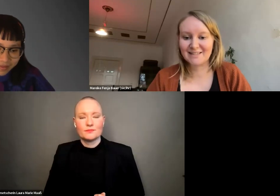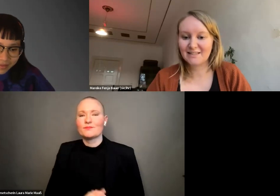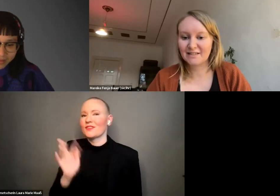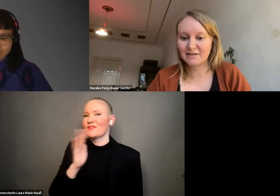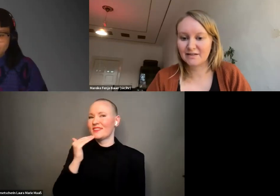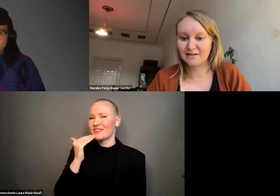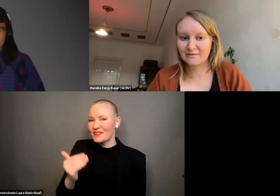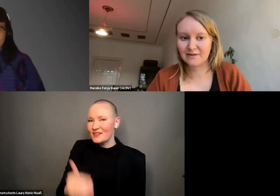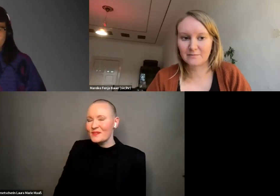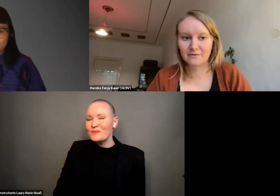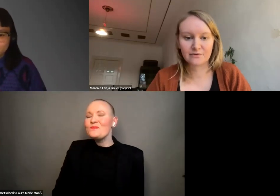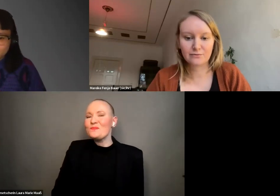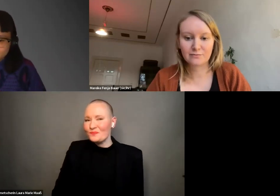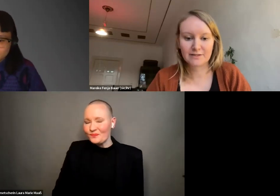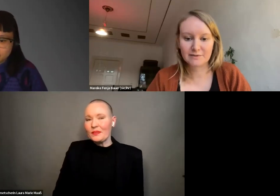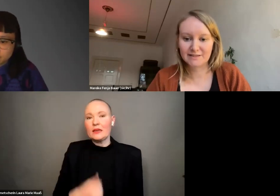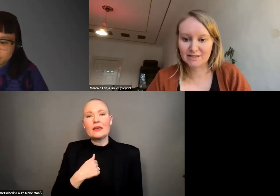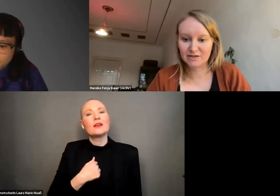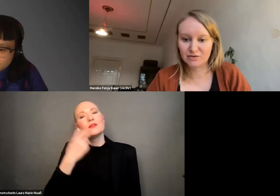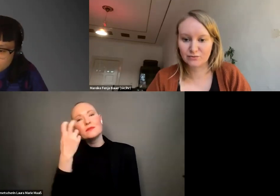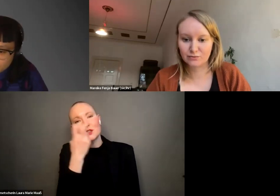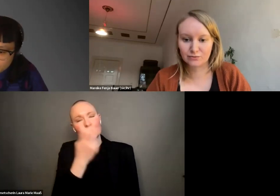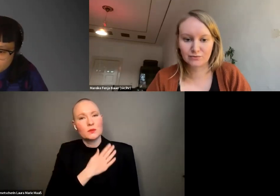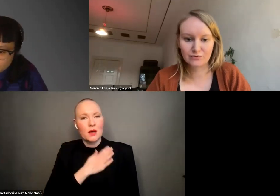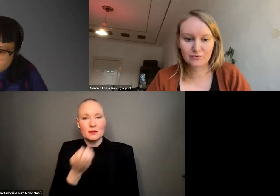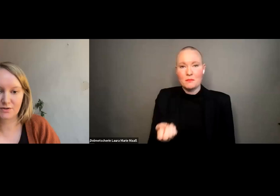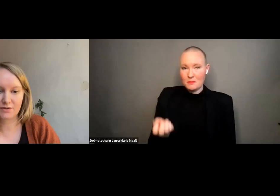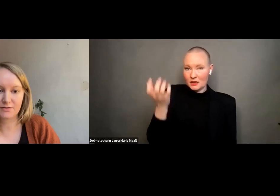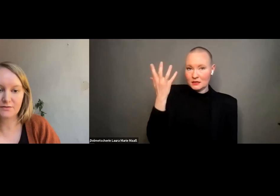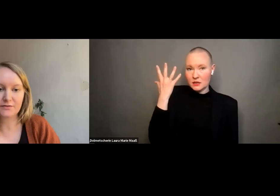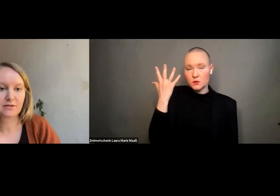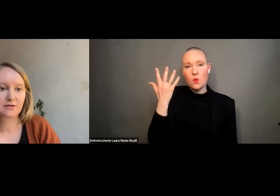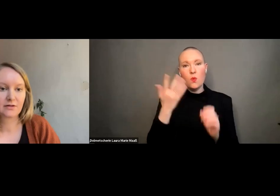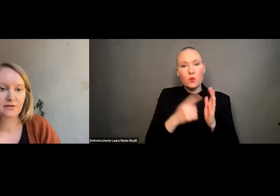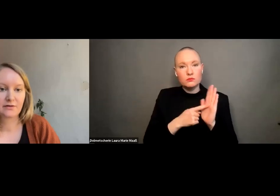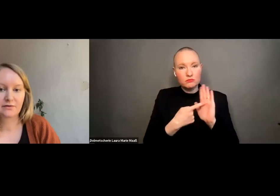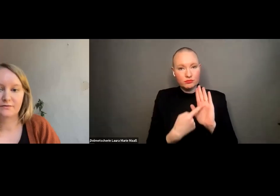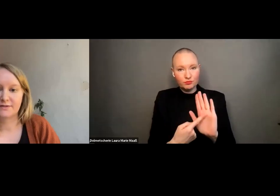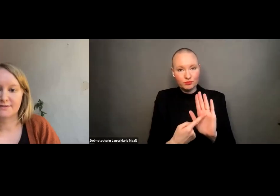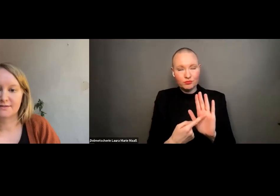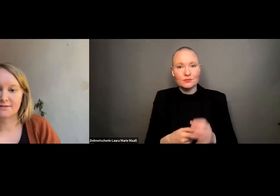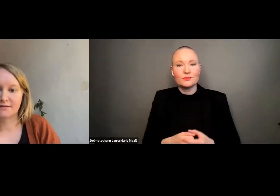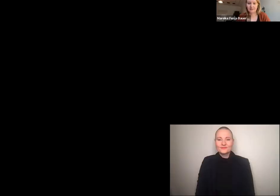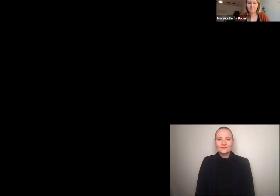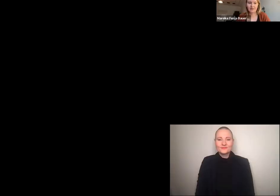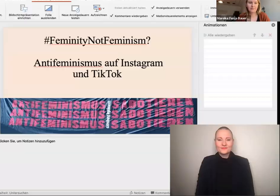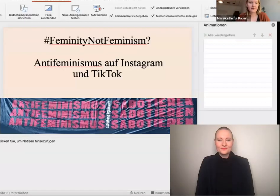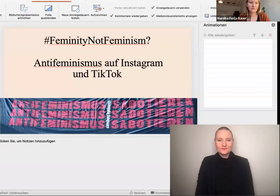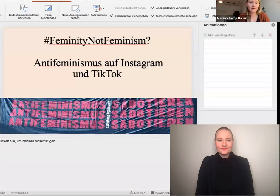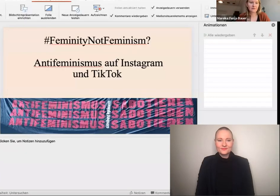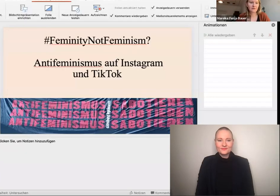dank ich werde mal versuchen meine präsentation zu teilen ich hoffe dass das